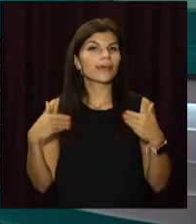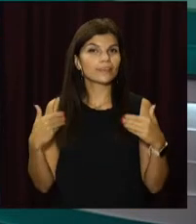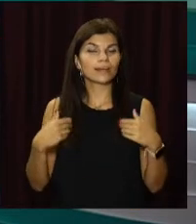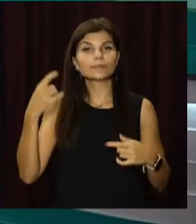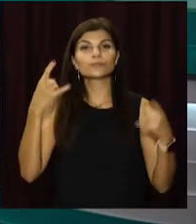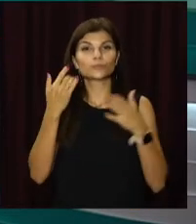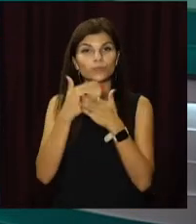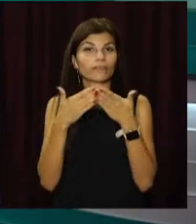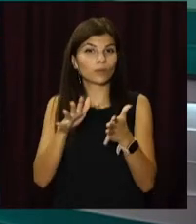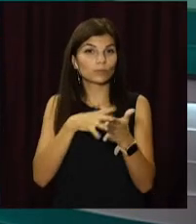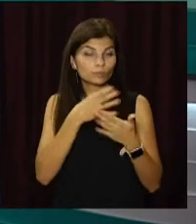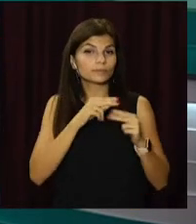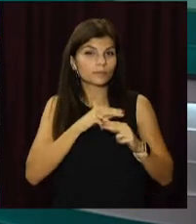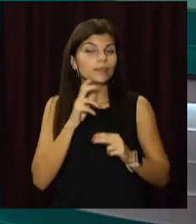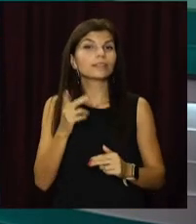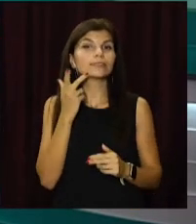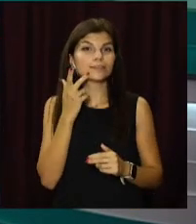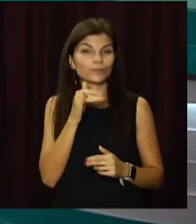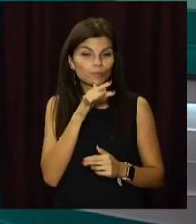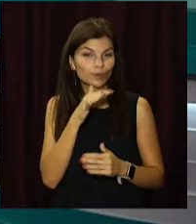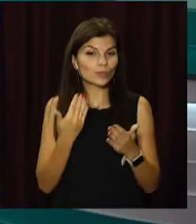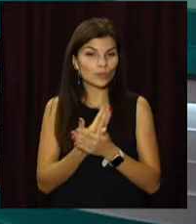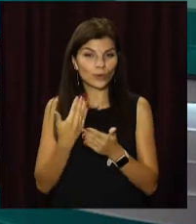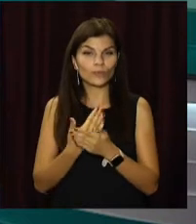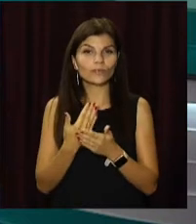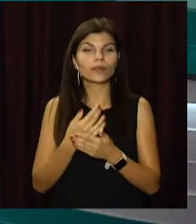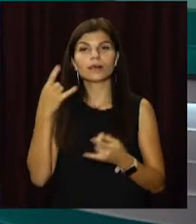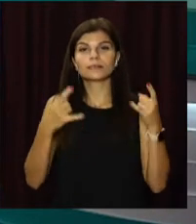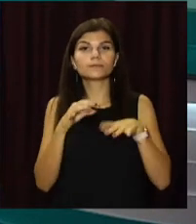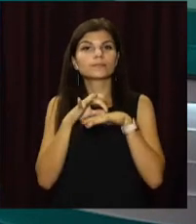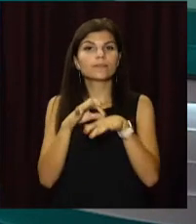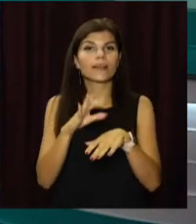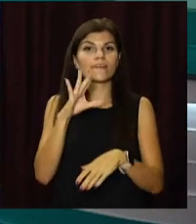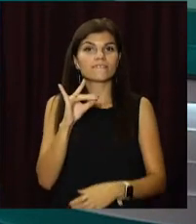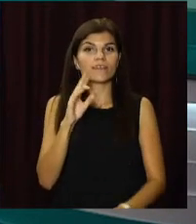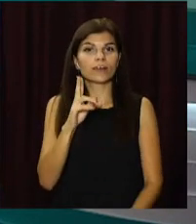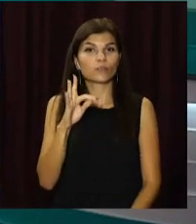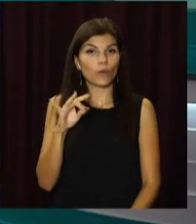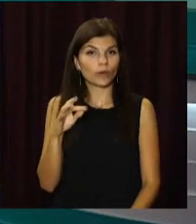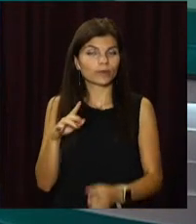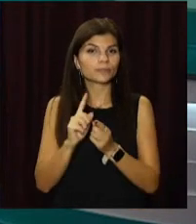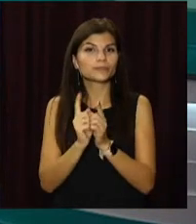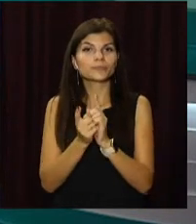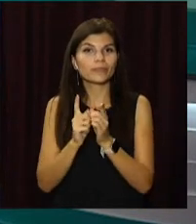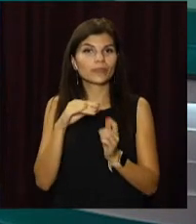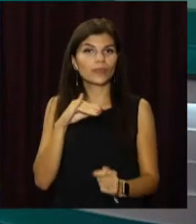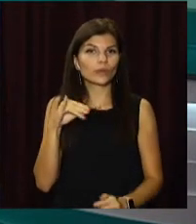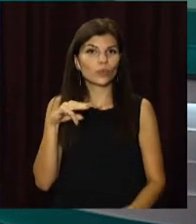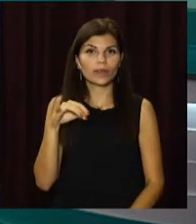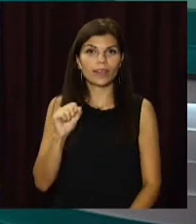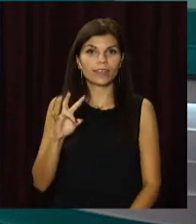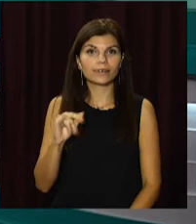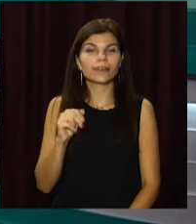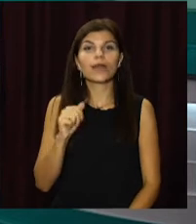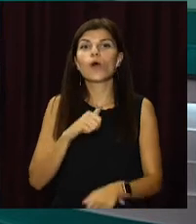Вітаю! Відкритий продовжує свою роботу і, як завжди, у цій порі новини. Для вас у студії працює Вікторія Вахрушина та сурдоперекладачка Юліана